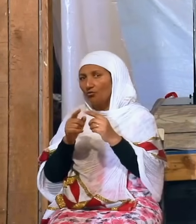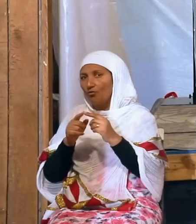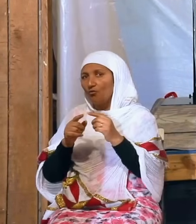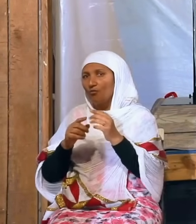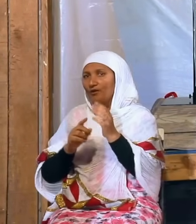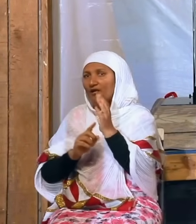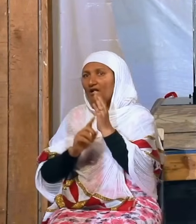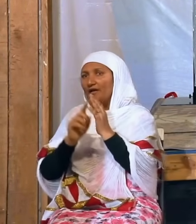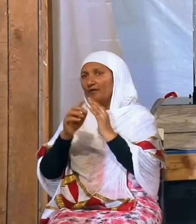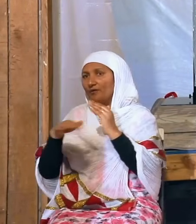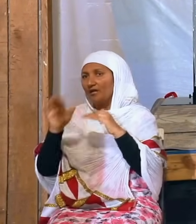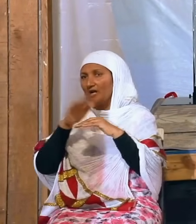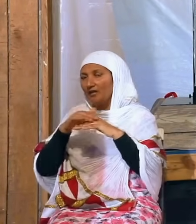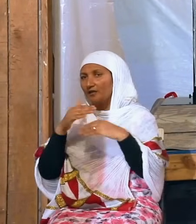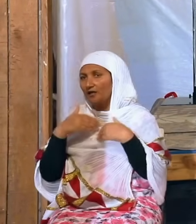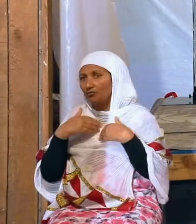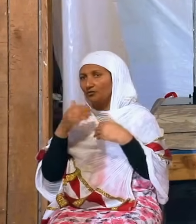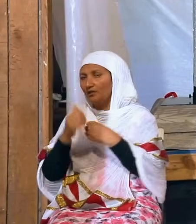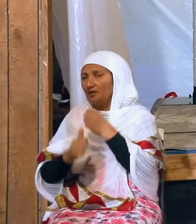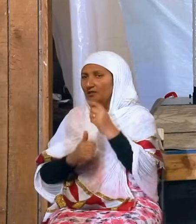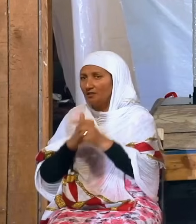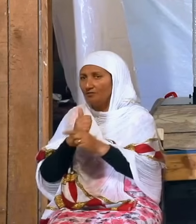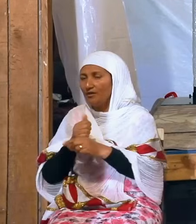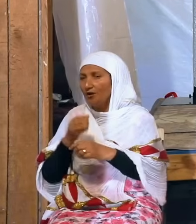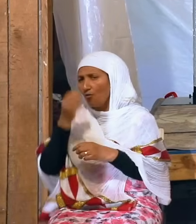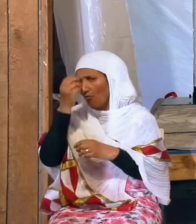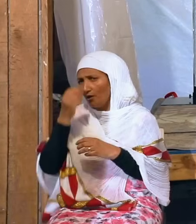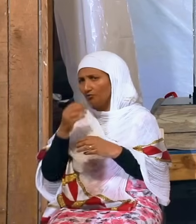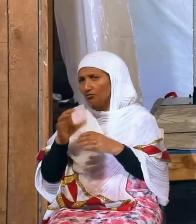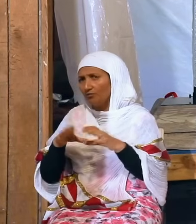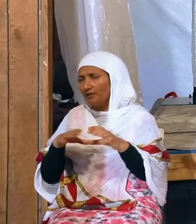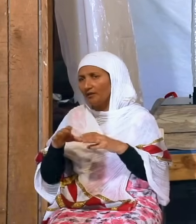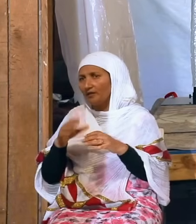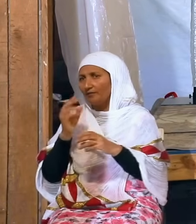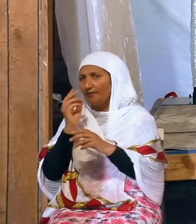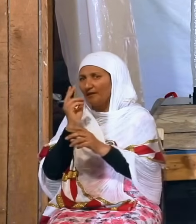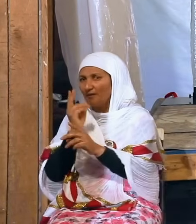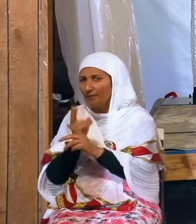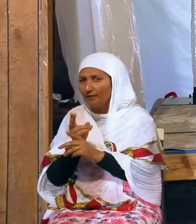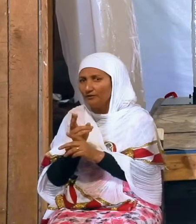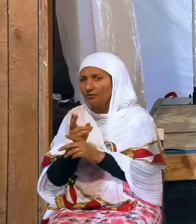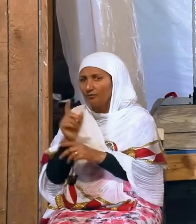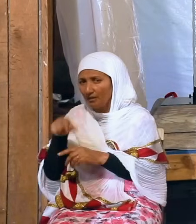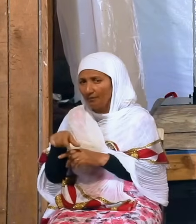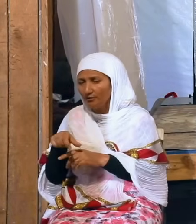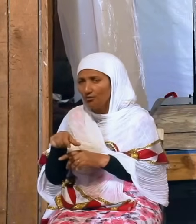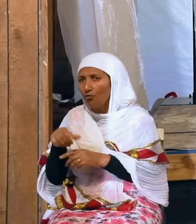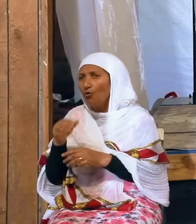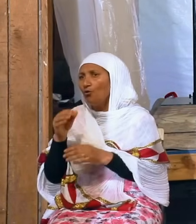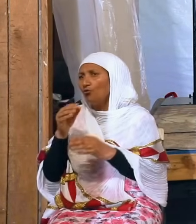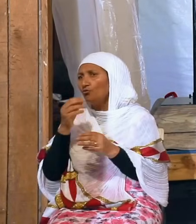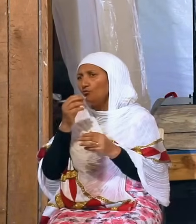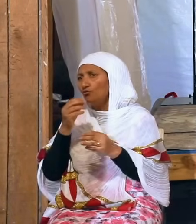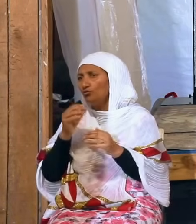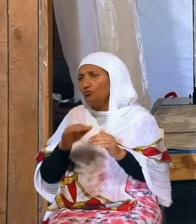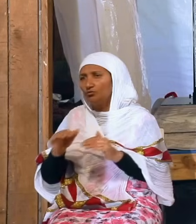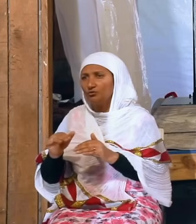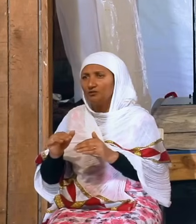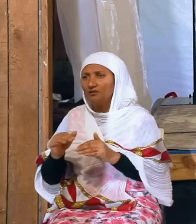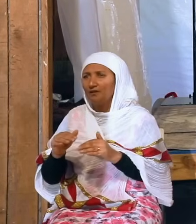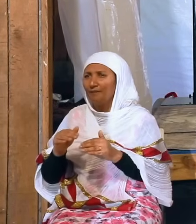ያሉት እድሜ ላይ ገፊ ወላጆች ማድረግ ያለባችሁ ምንድነው ልጆች መጀመሪያ በውስጣቸው ለምሳሌ የማፍቀርን